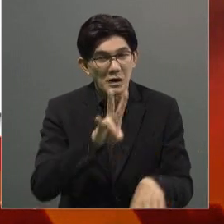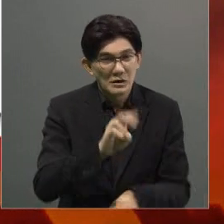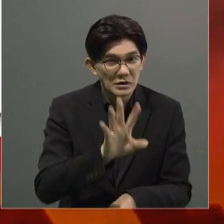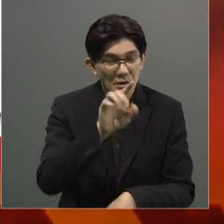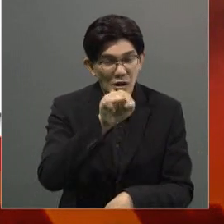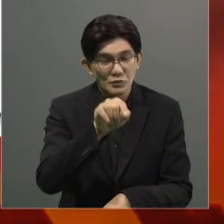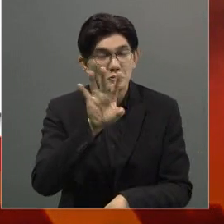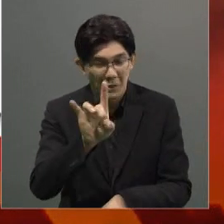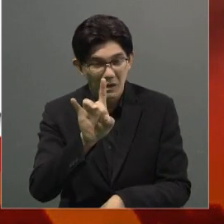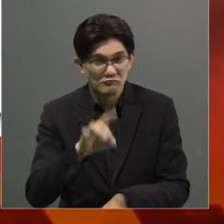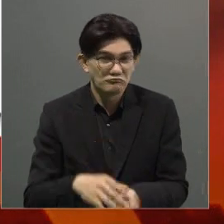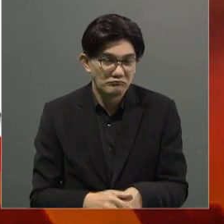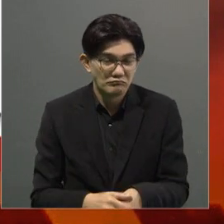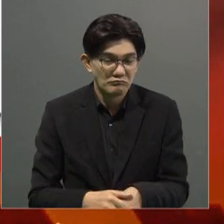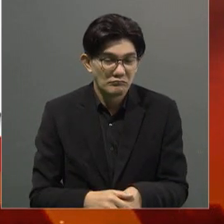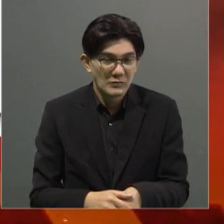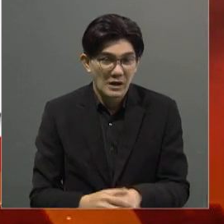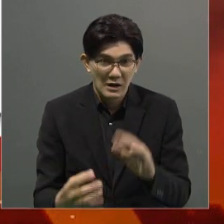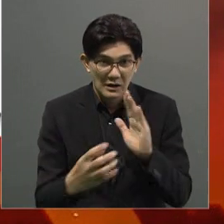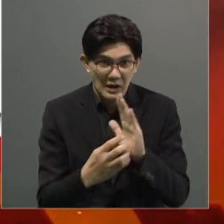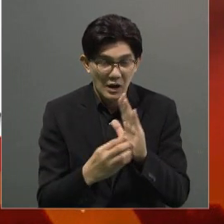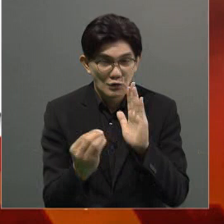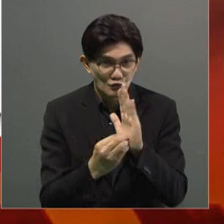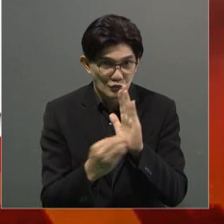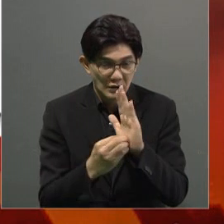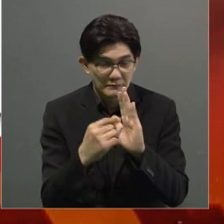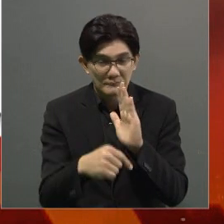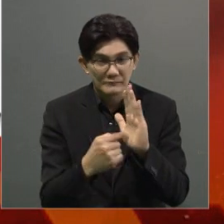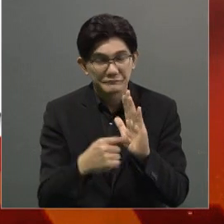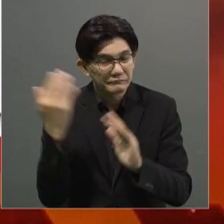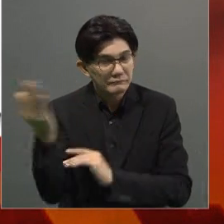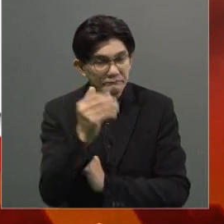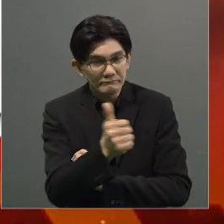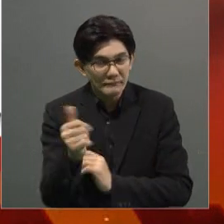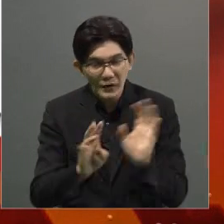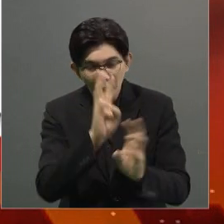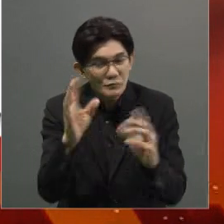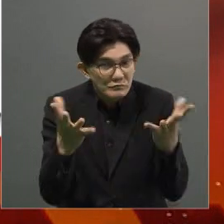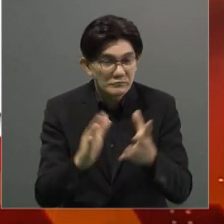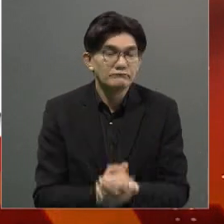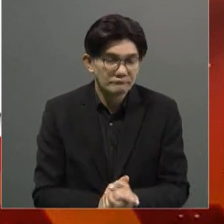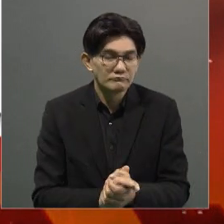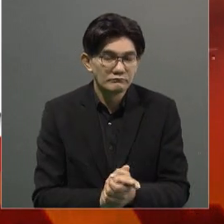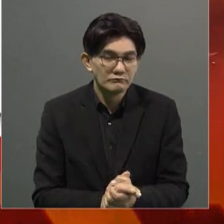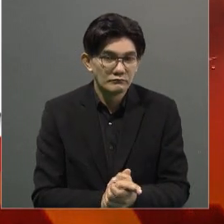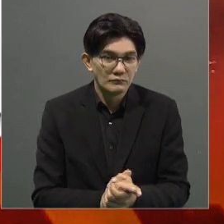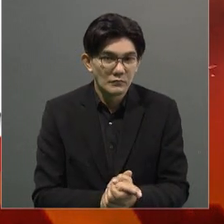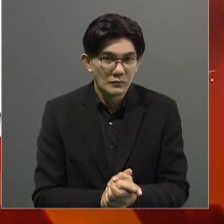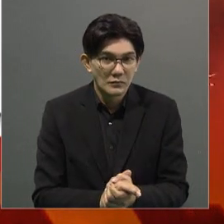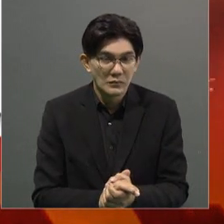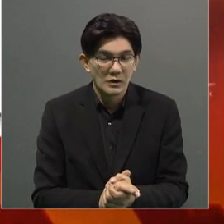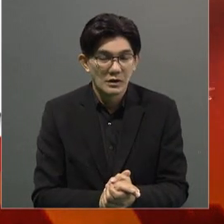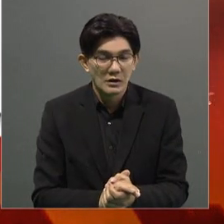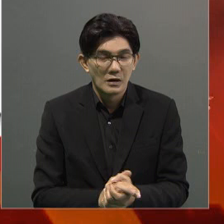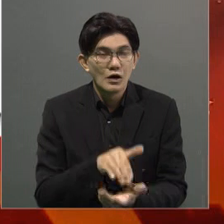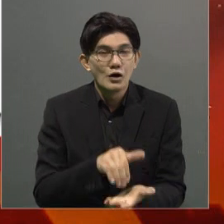ต่อลูกบาทเมตส่วนพื้นที่ภาคกลางกรุงเทพฯปริมณฑลอากาศดีไม่มีฝุ่นสะสมครับทานี้ทางศูนย์สื่อสารการแก้